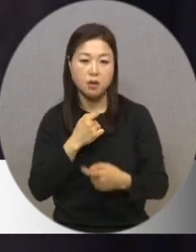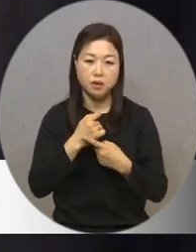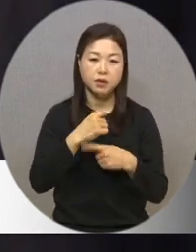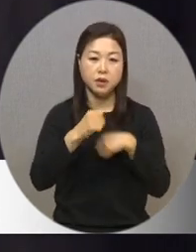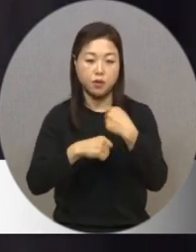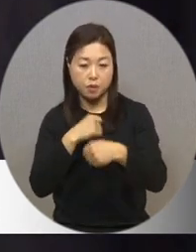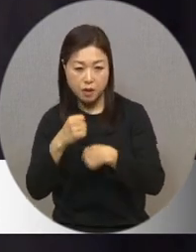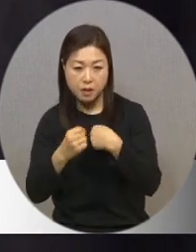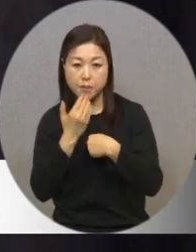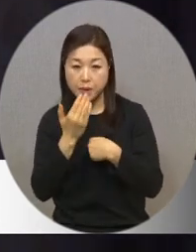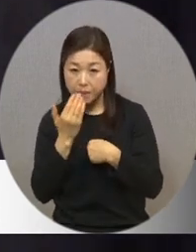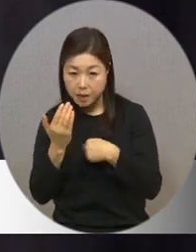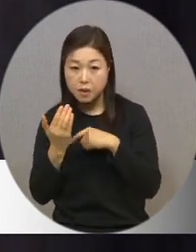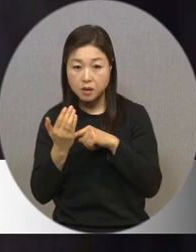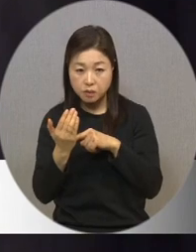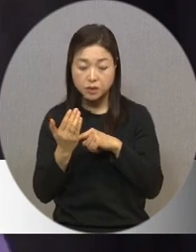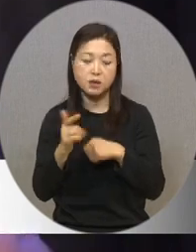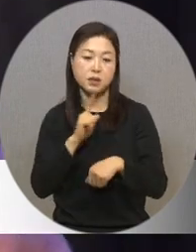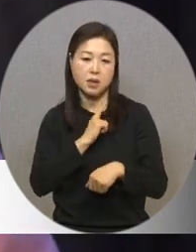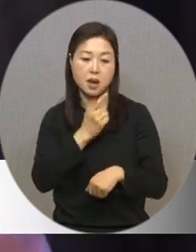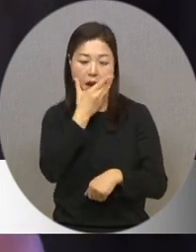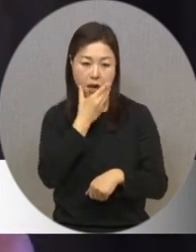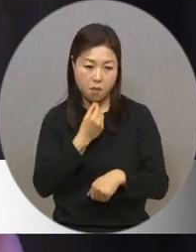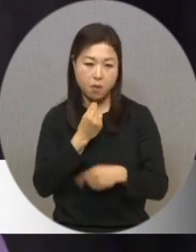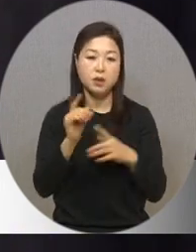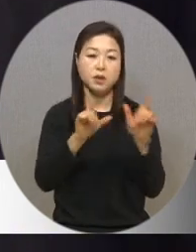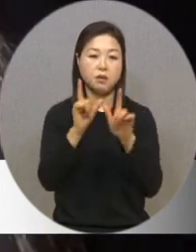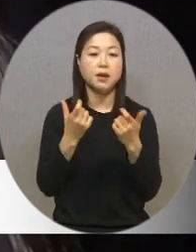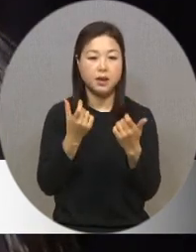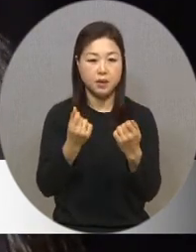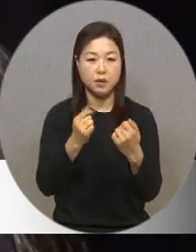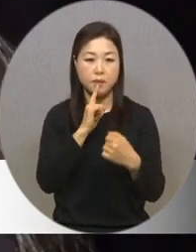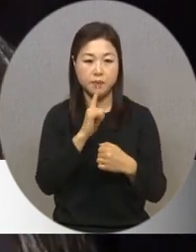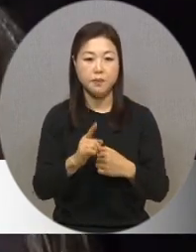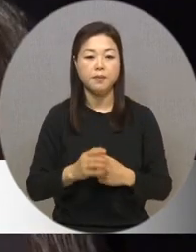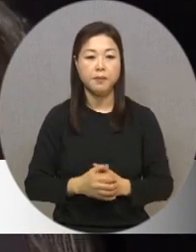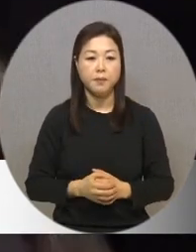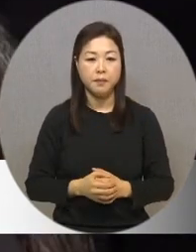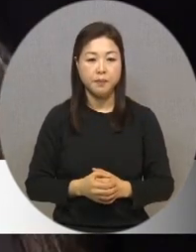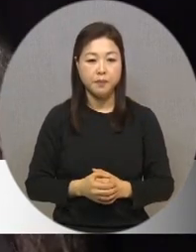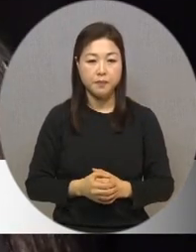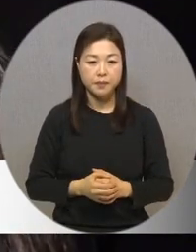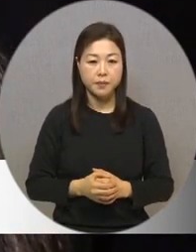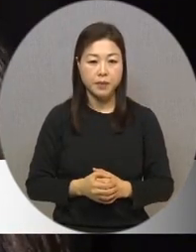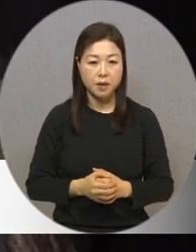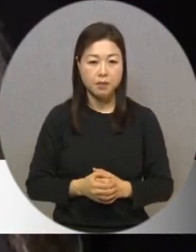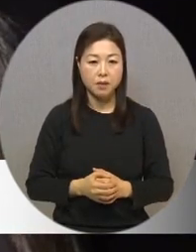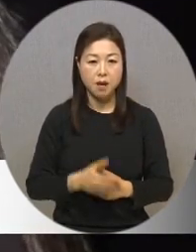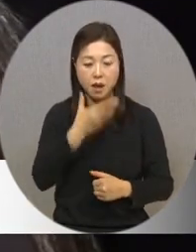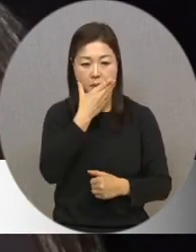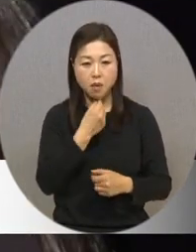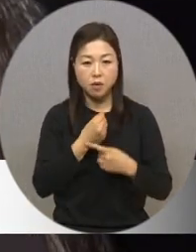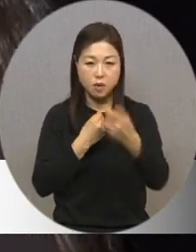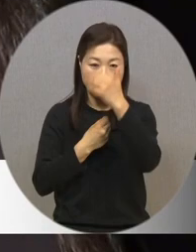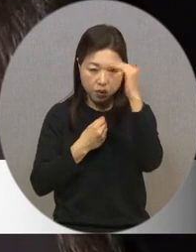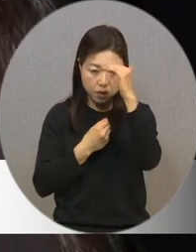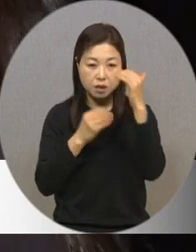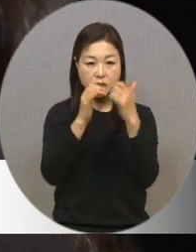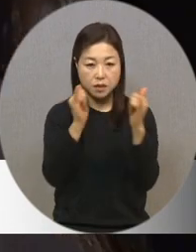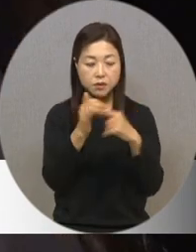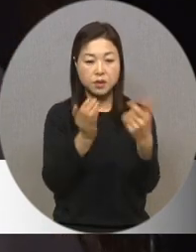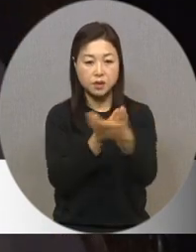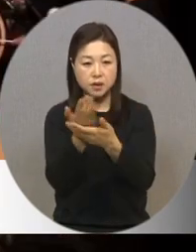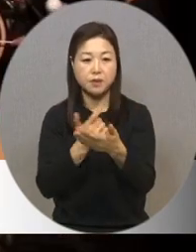것이 가장 행복한 삶임을 이야기하며 그 행복함을 관객과 나누었습니다.